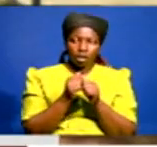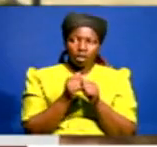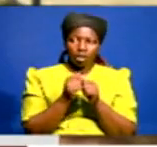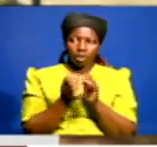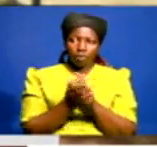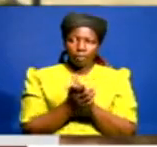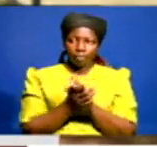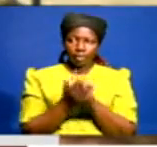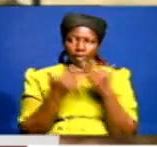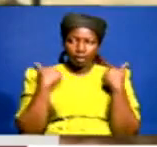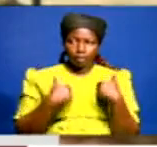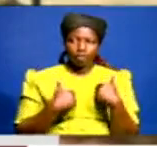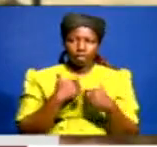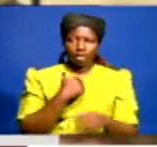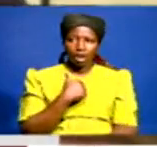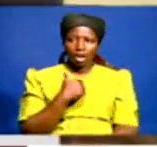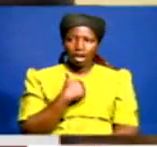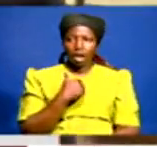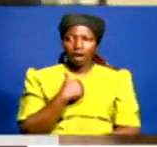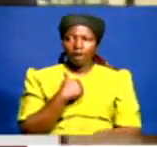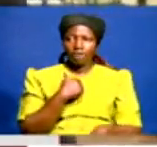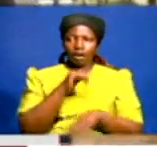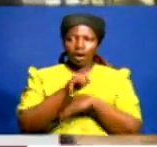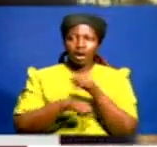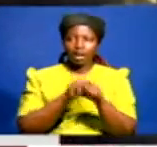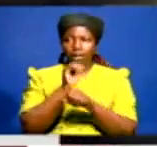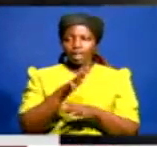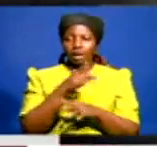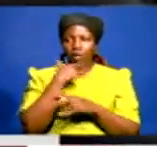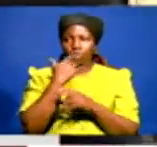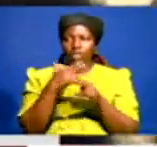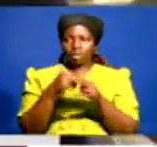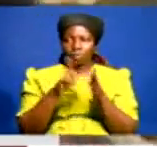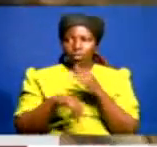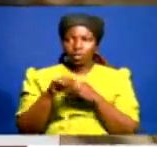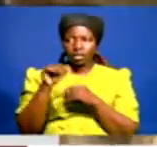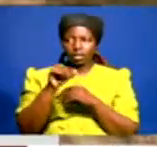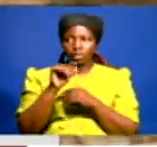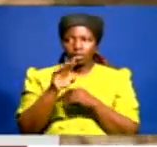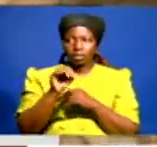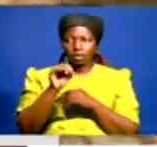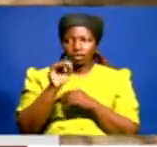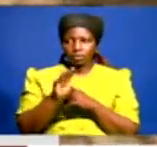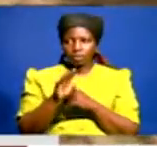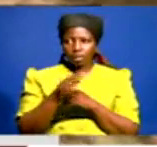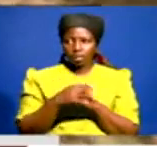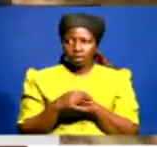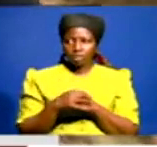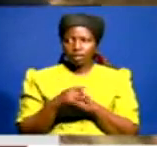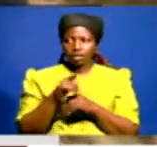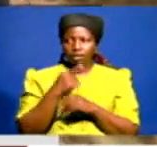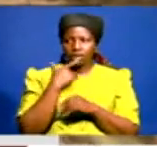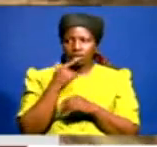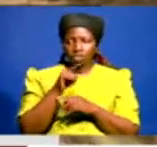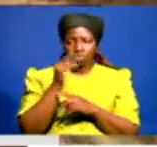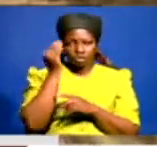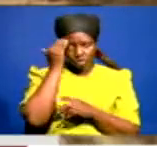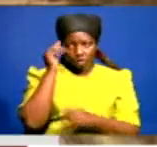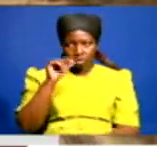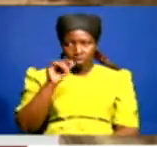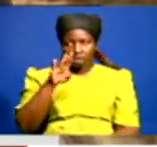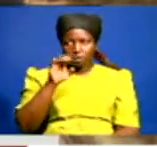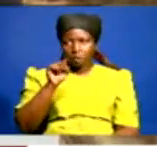msanii GOB. Karibia GOB. GOB, unasema ulikuwa unamsahamu Gibson. Hebu tuambie ni kipi